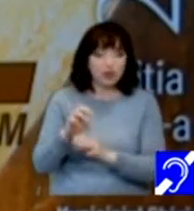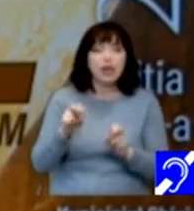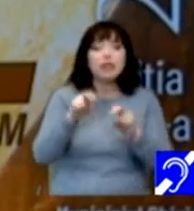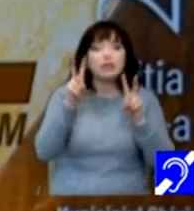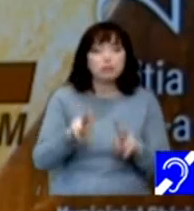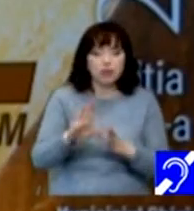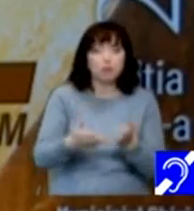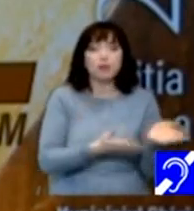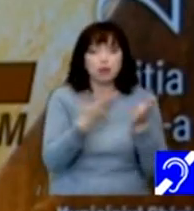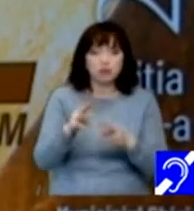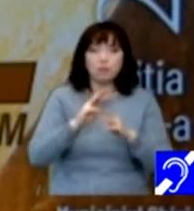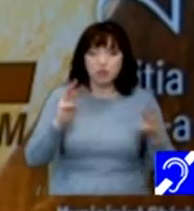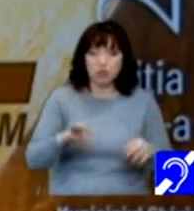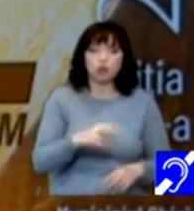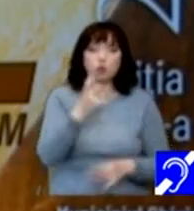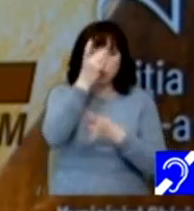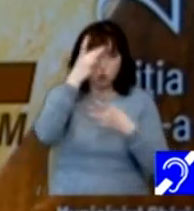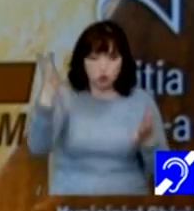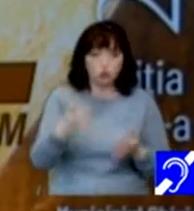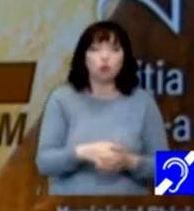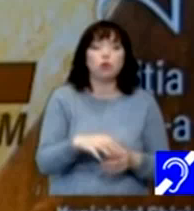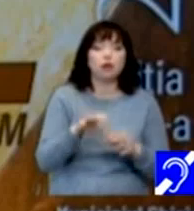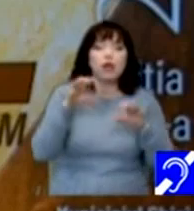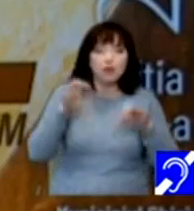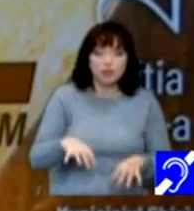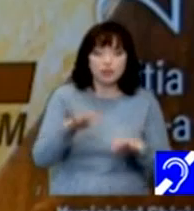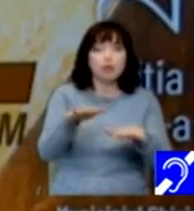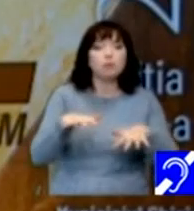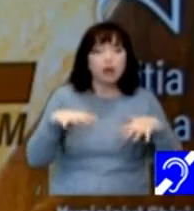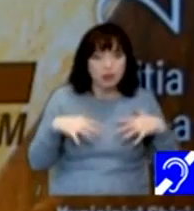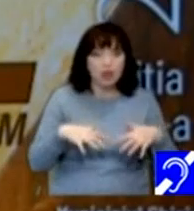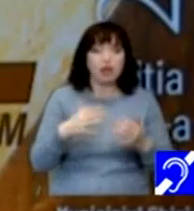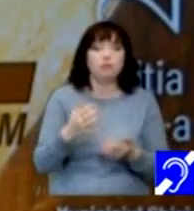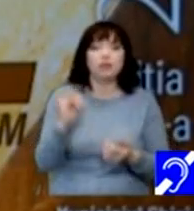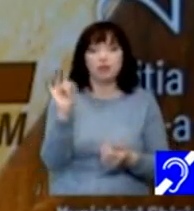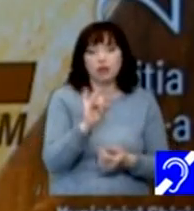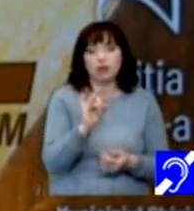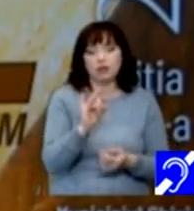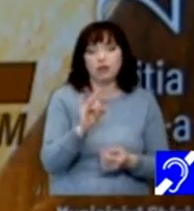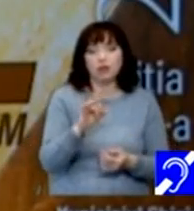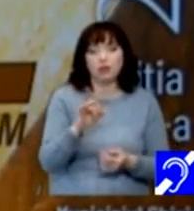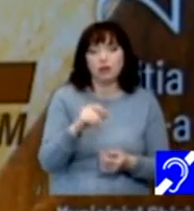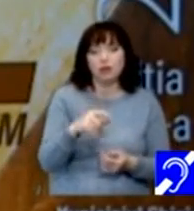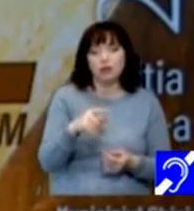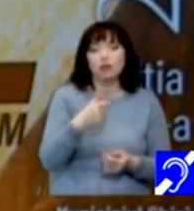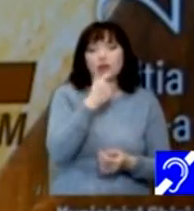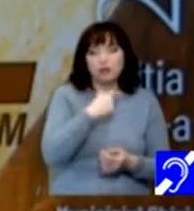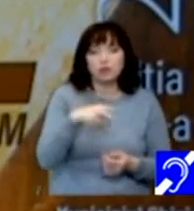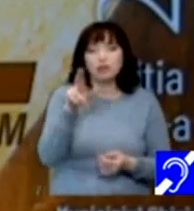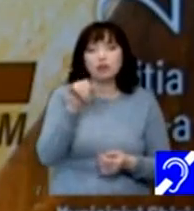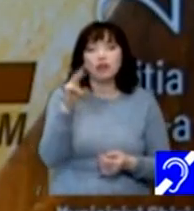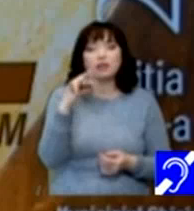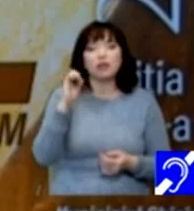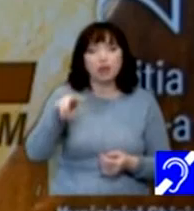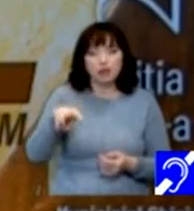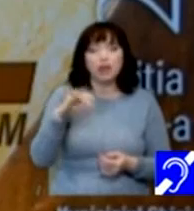sunt ministrul culturii Sergiu Prodan, președintele Parlamentului Igor Grosu, dar și excelența sa, domnul Daniel